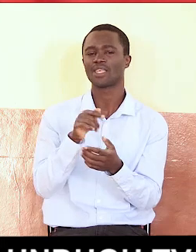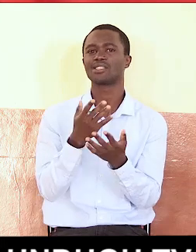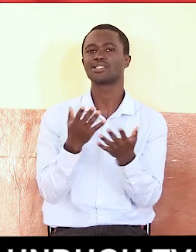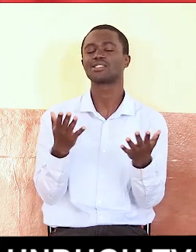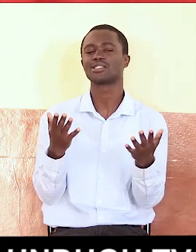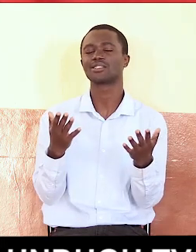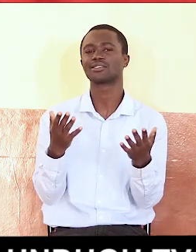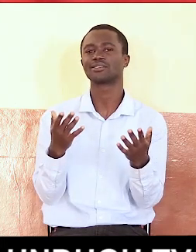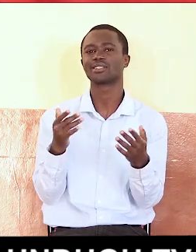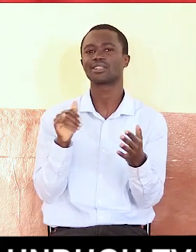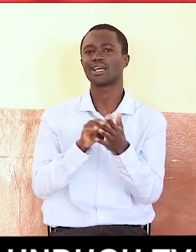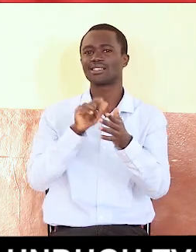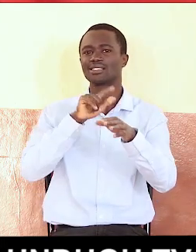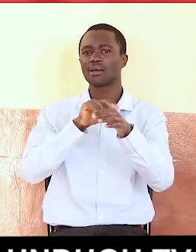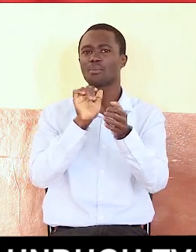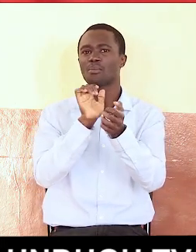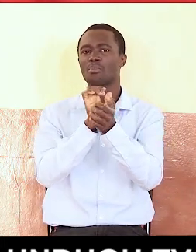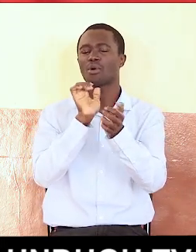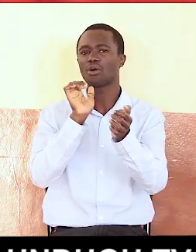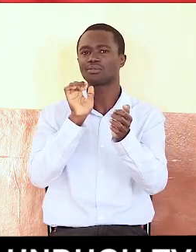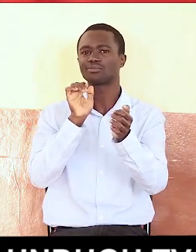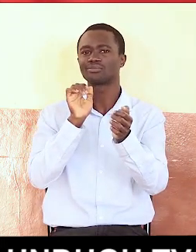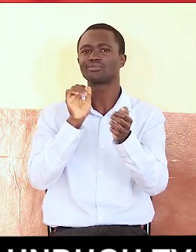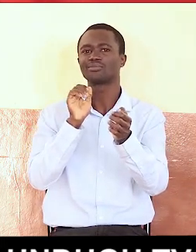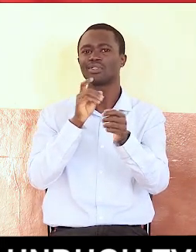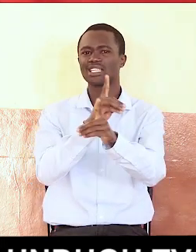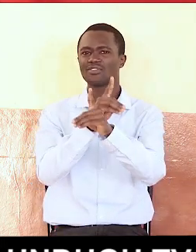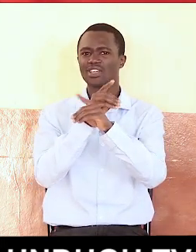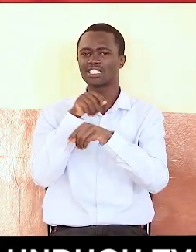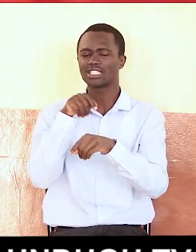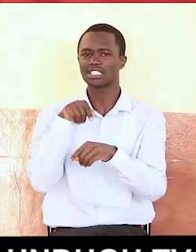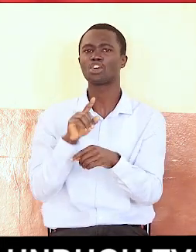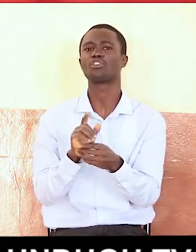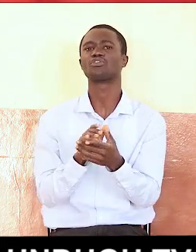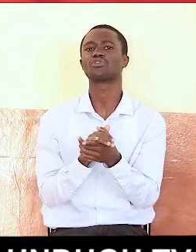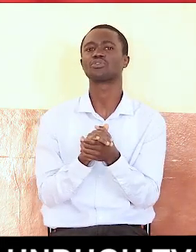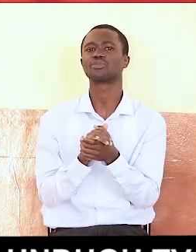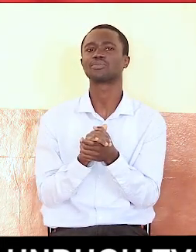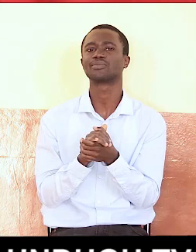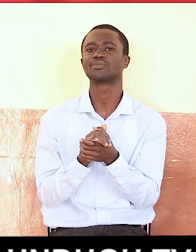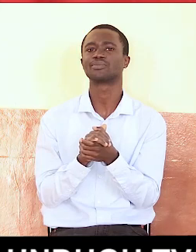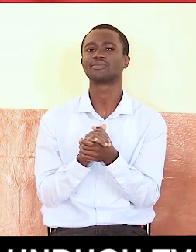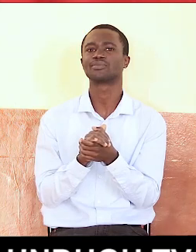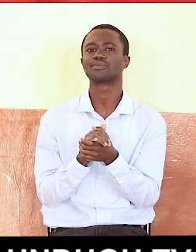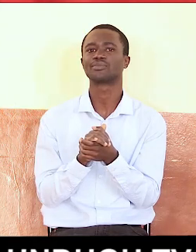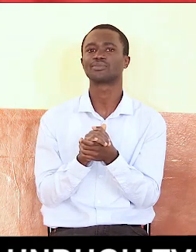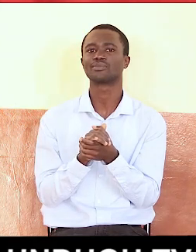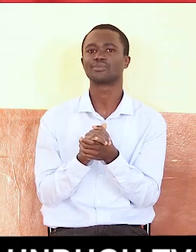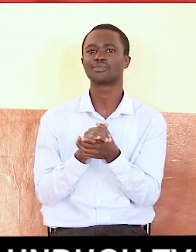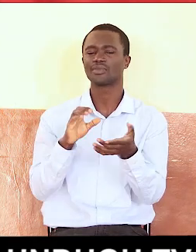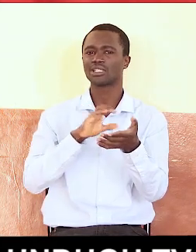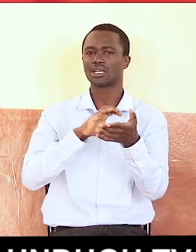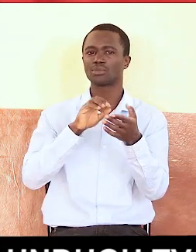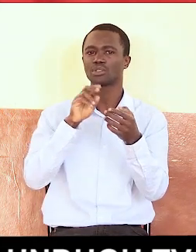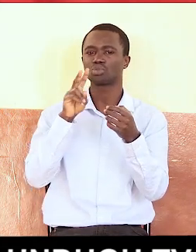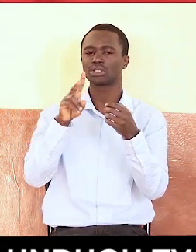la wakati huu wa Paulo wa kujitetea katika kifungo hicho cha